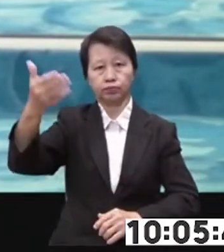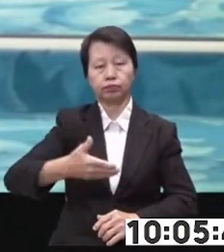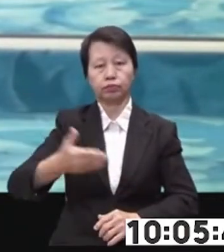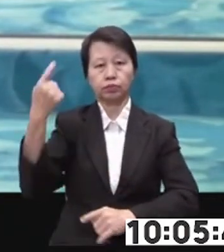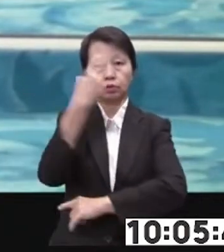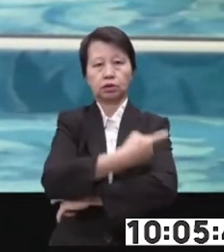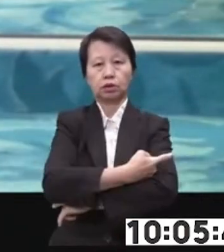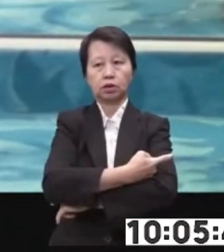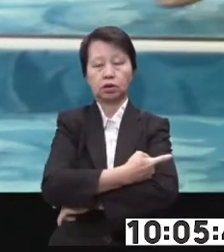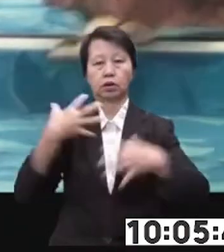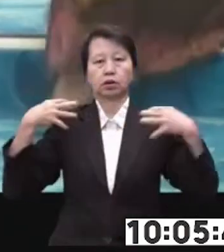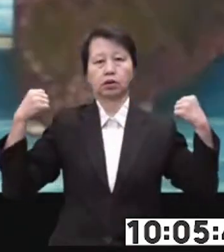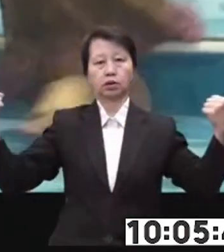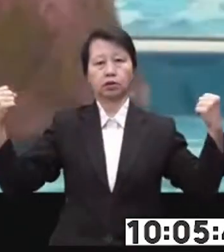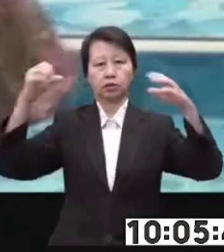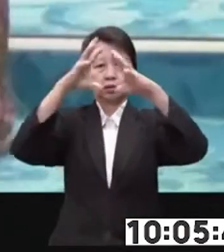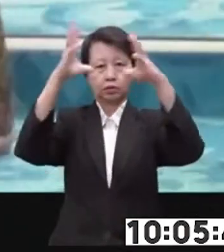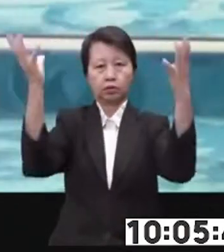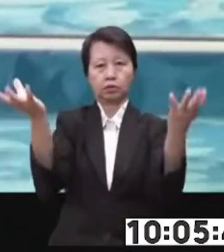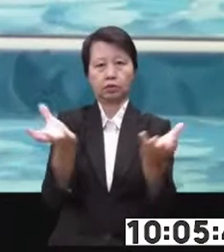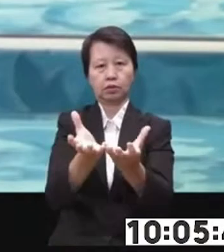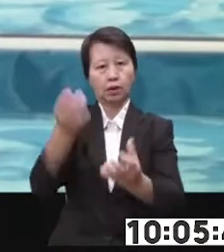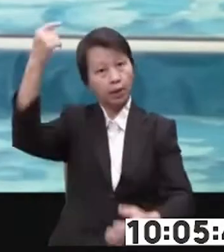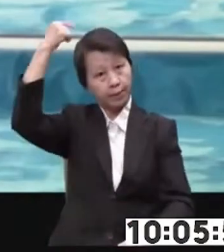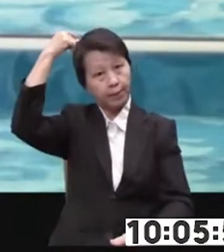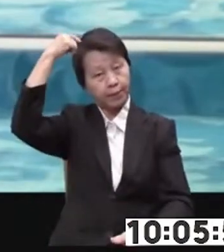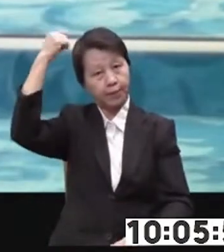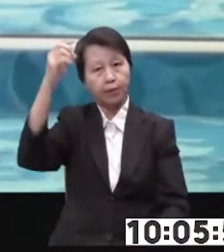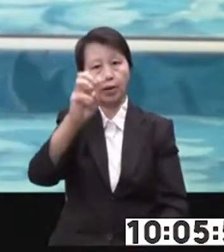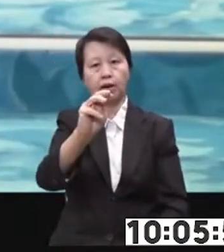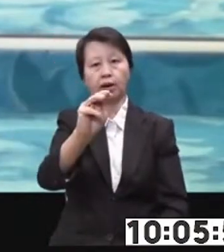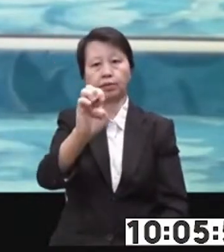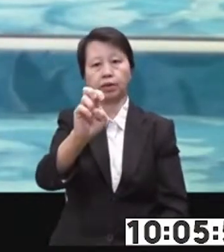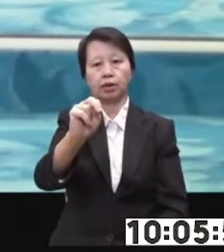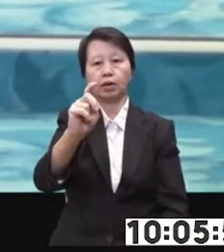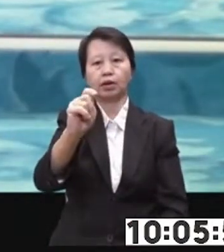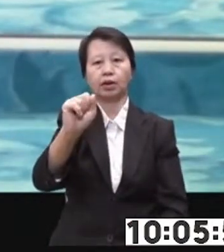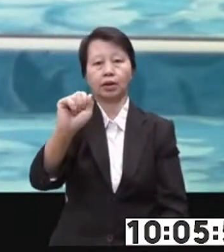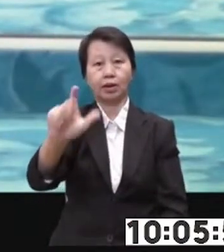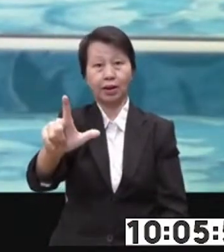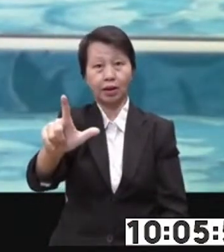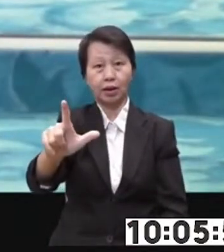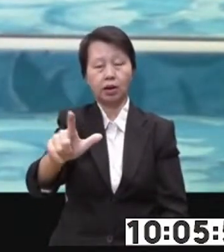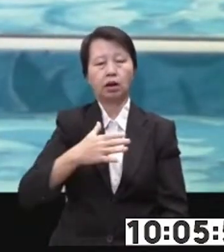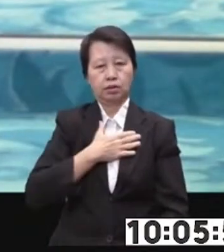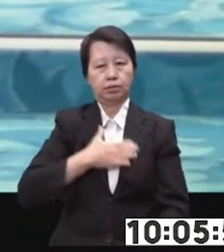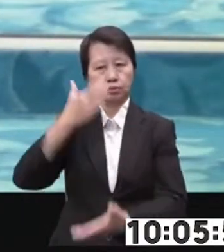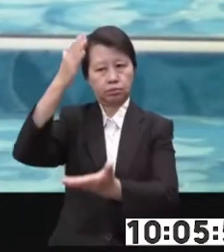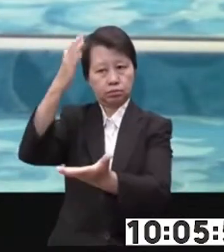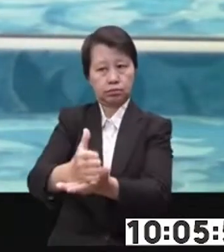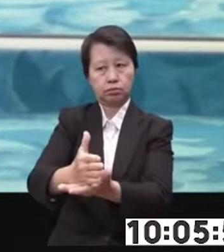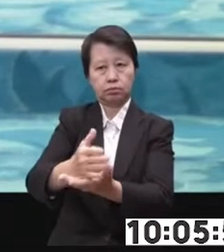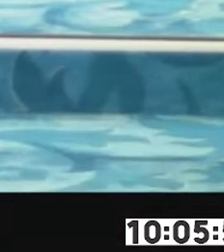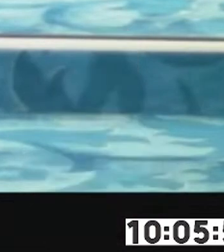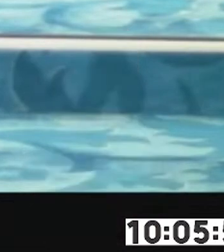kesihatan mental sedunia hari ini ya kesihatan mental milik semua nentikan stigma dan ribin hijau